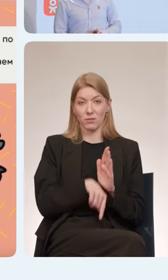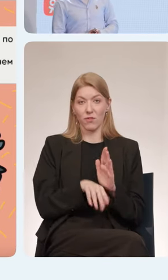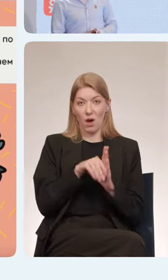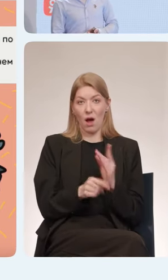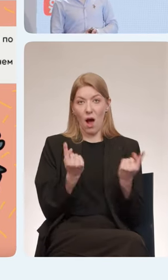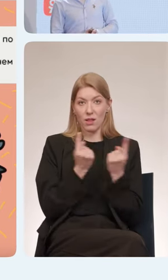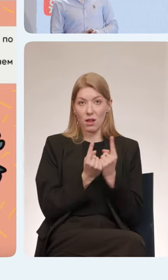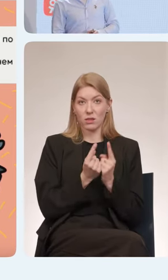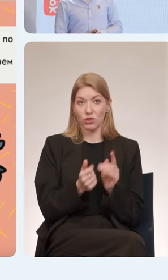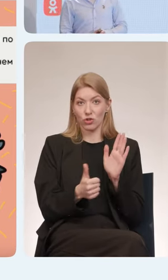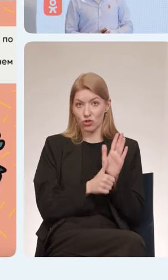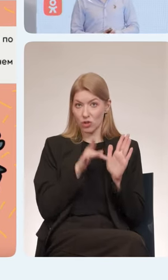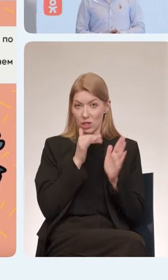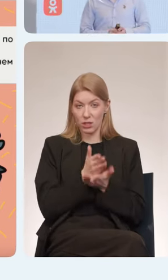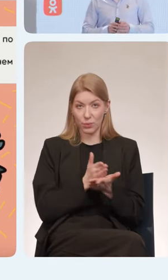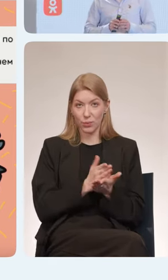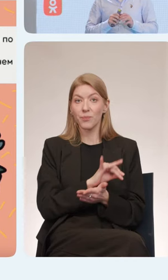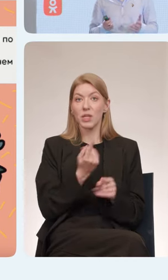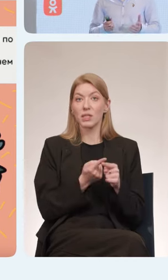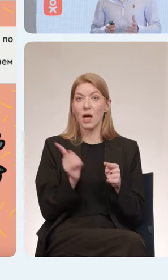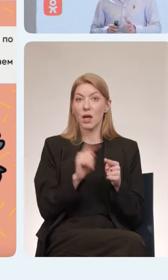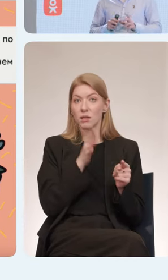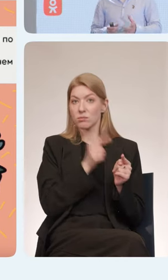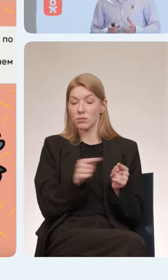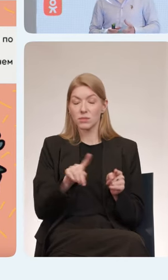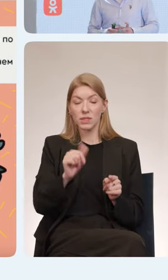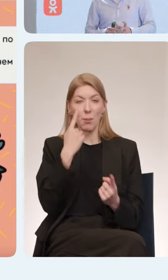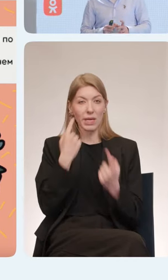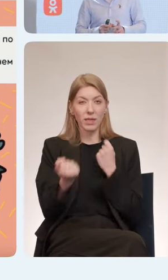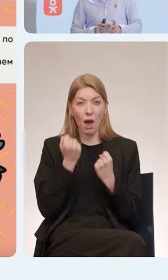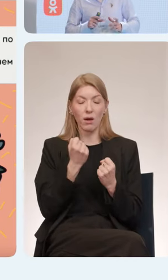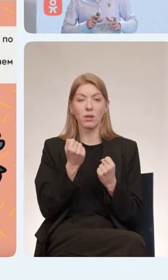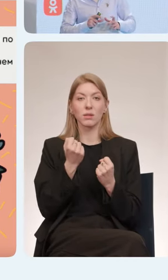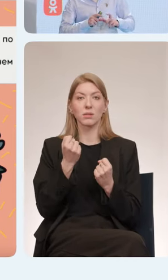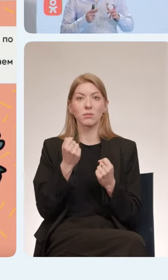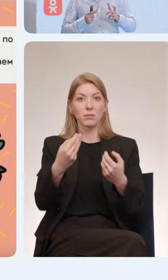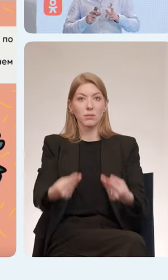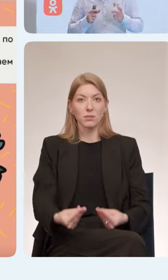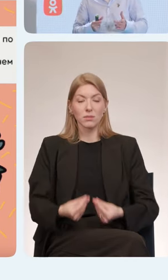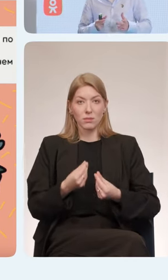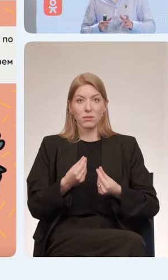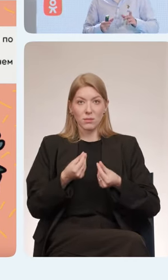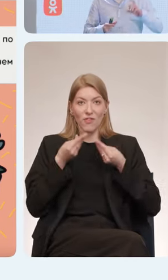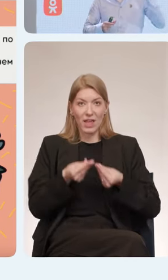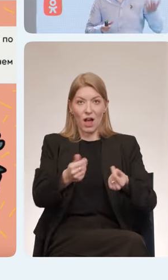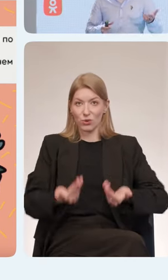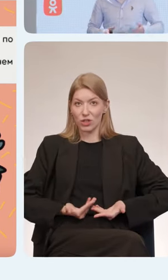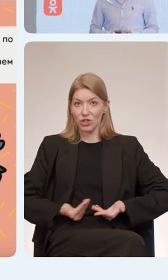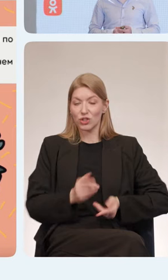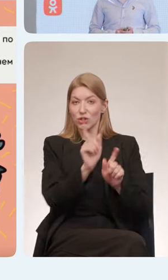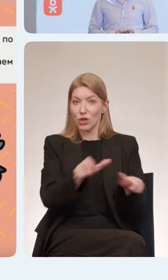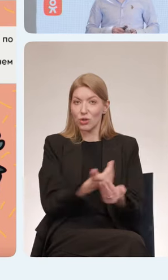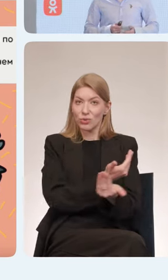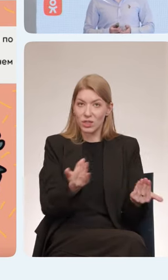за это время могу сказать, что самые яркие, самые громкие и самые влияющие на жизнь людей и на сознание